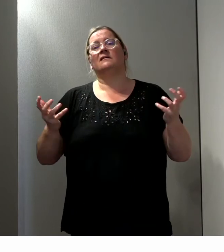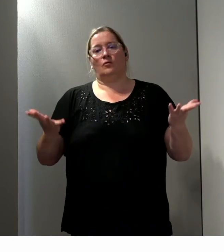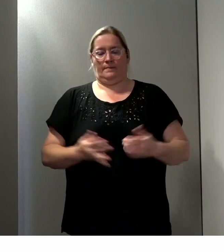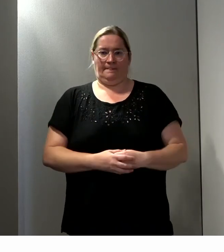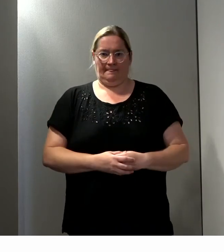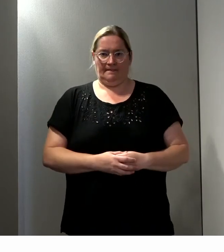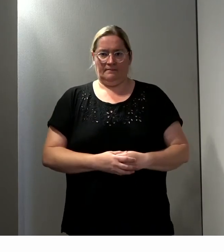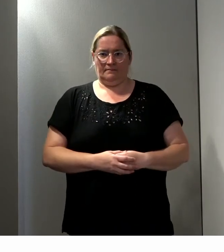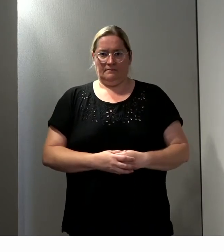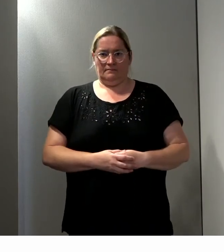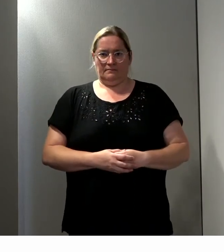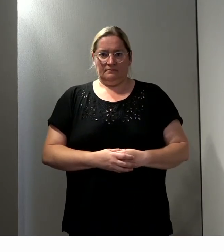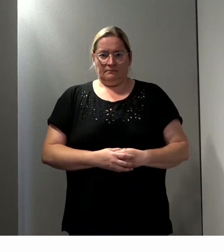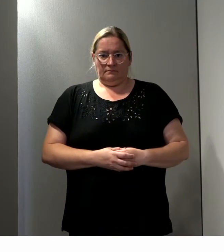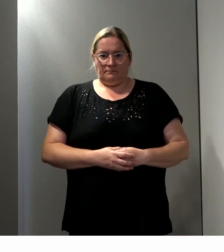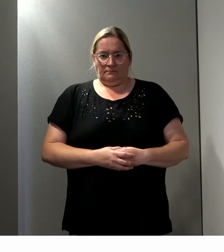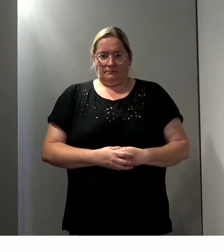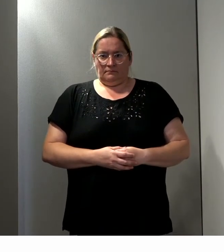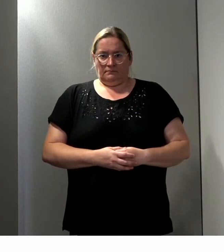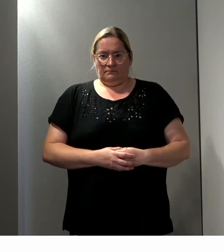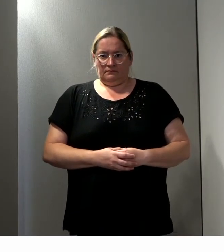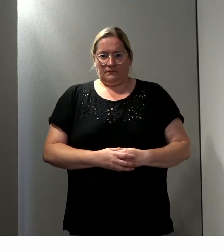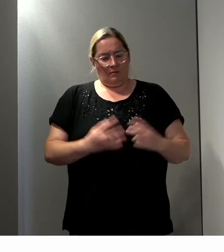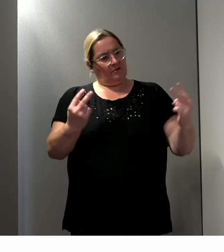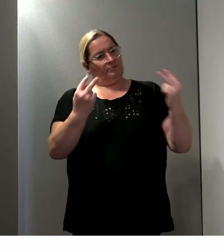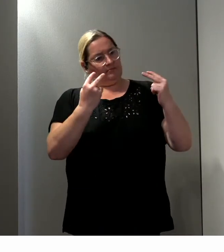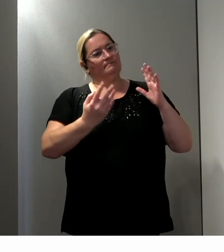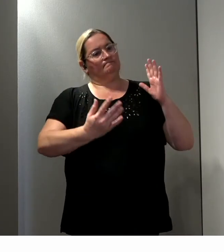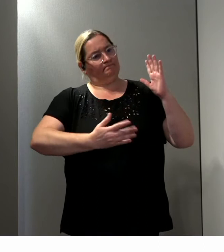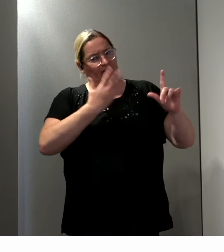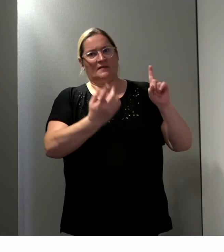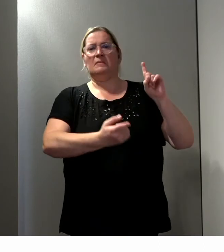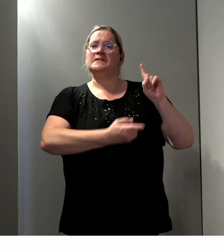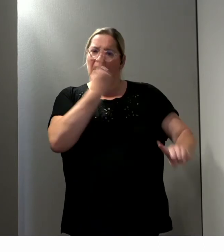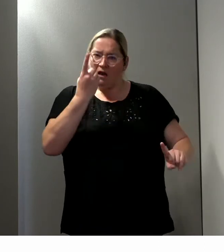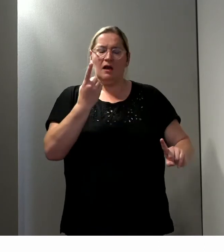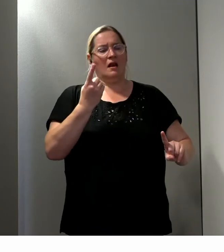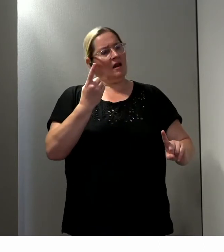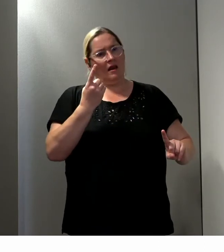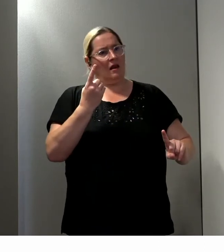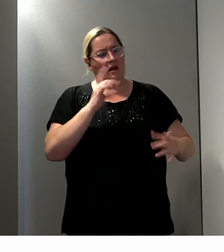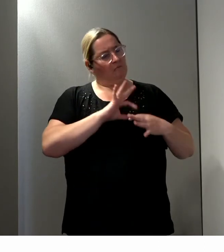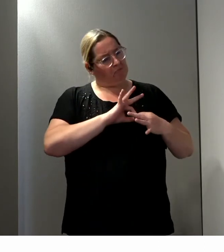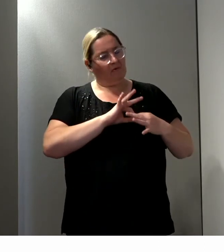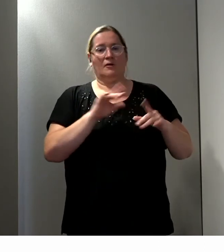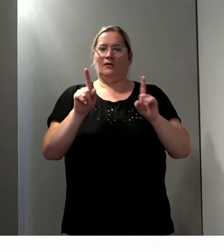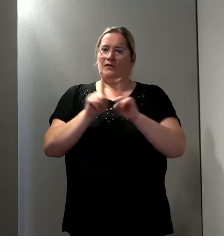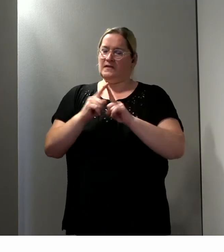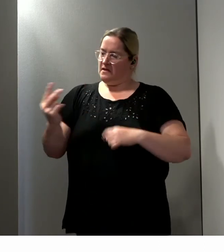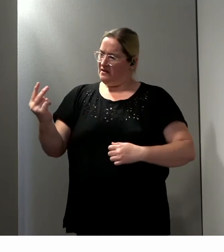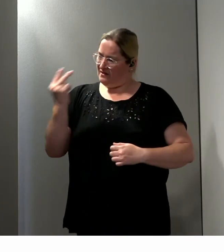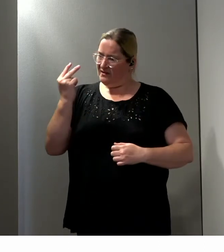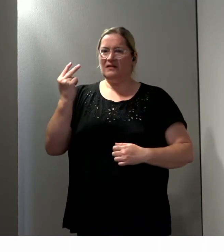temps à être vues dans leur singularité et appréciées dans leur singularité, et elles souhaitent